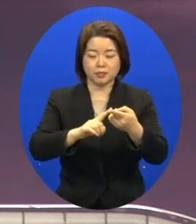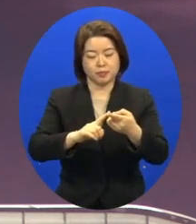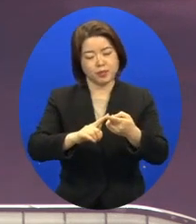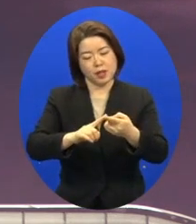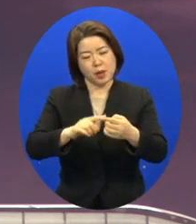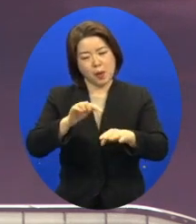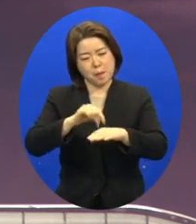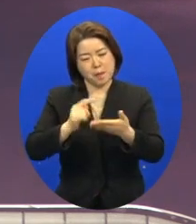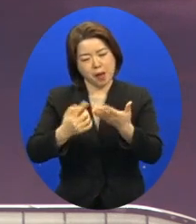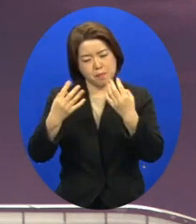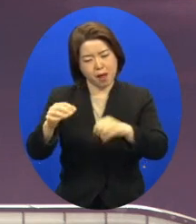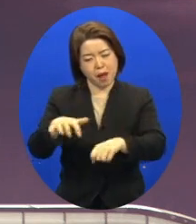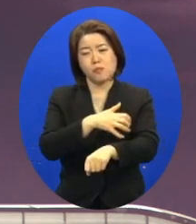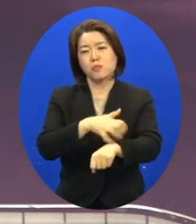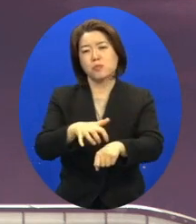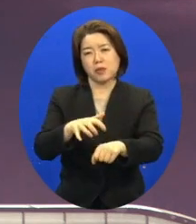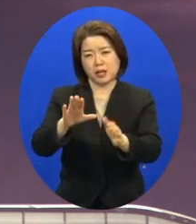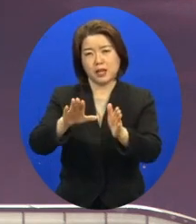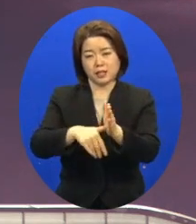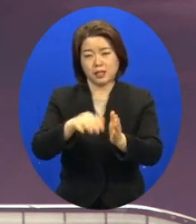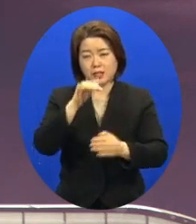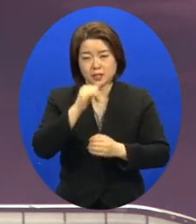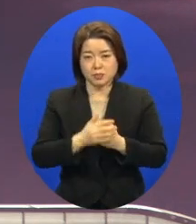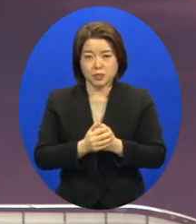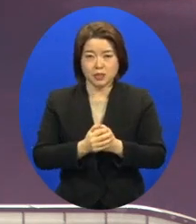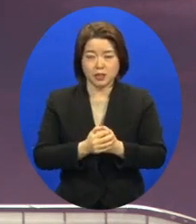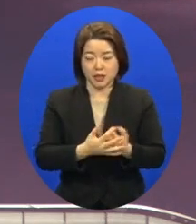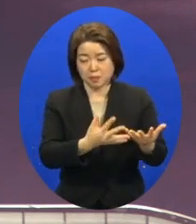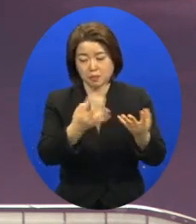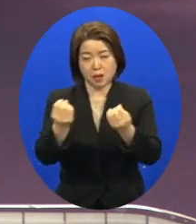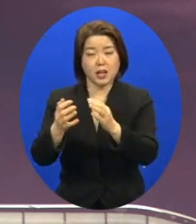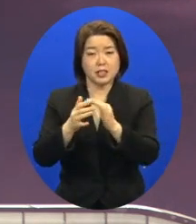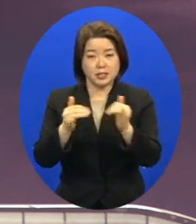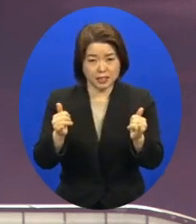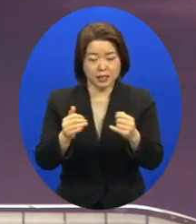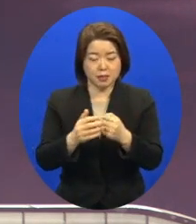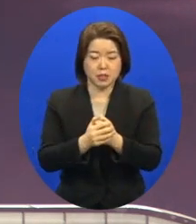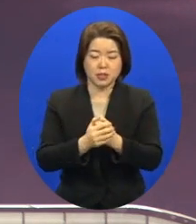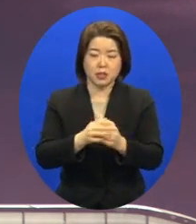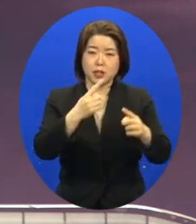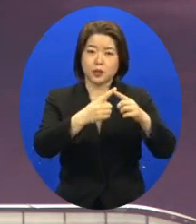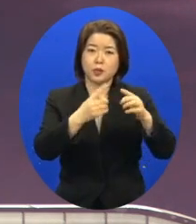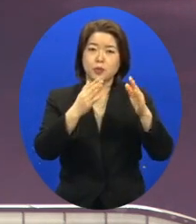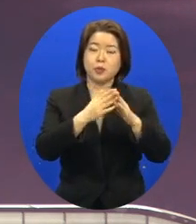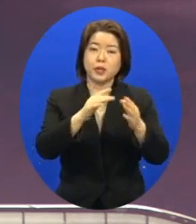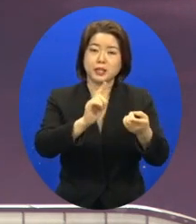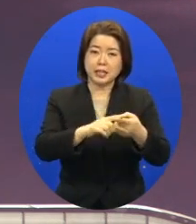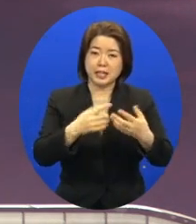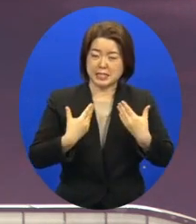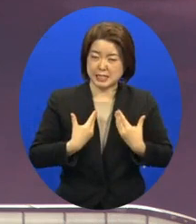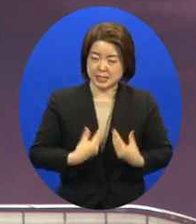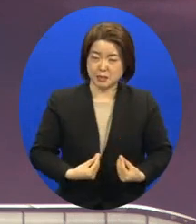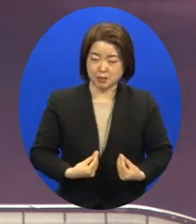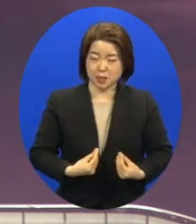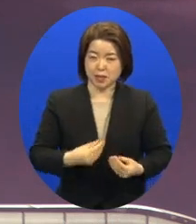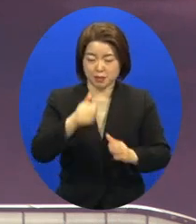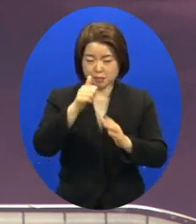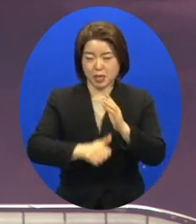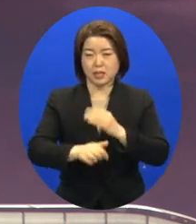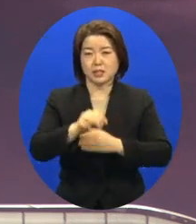있습니다. 많은 사람들이, 우리 성도들이 교회에 대한 실망과 좌절에 빠져